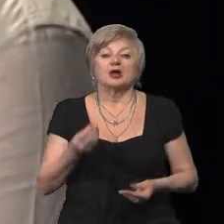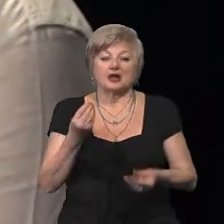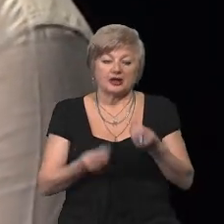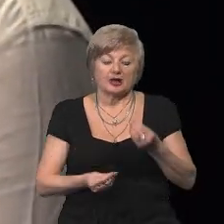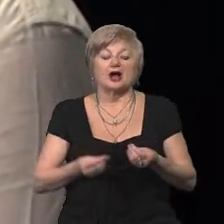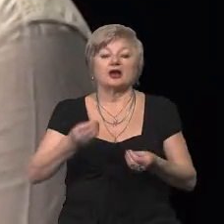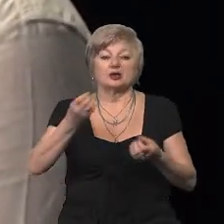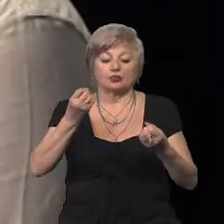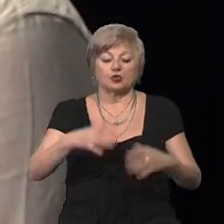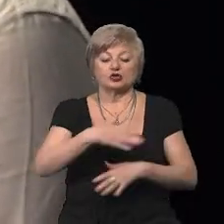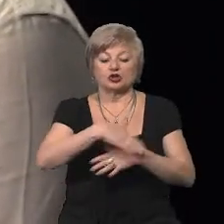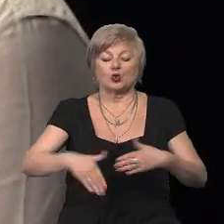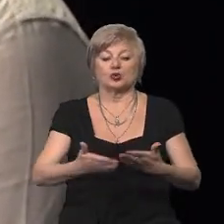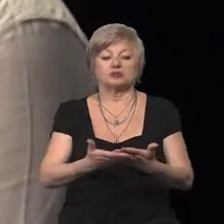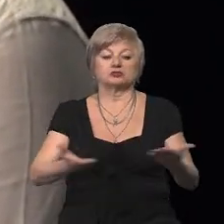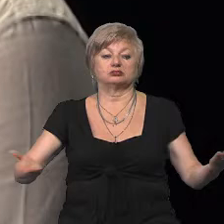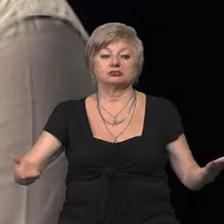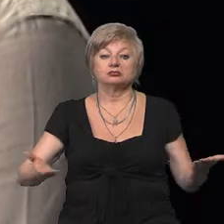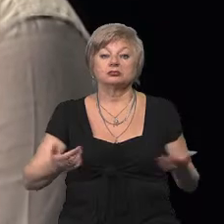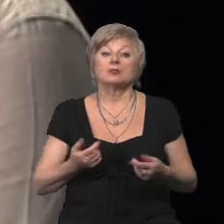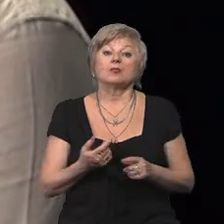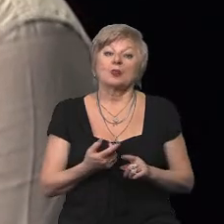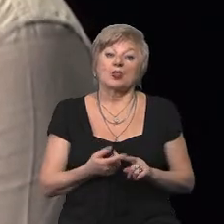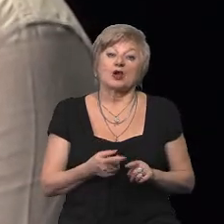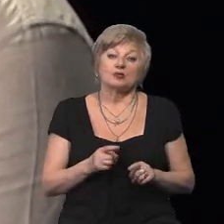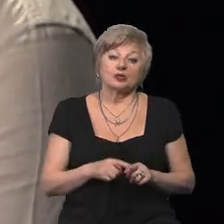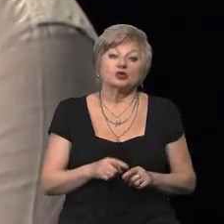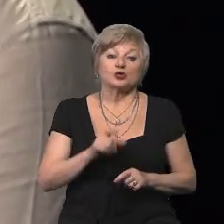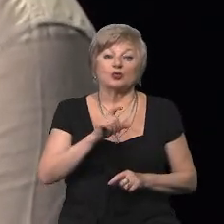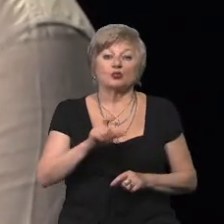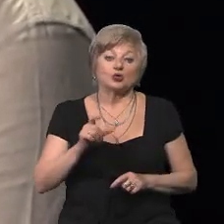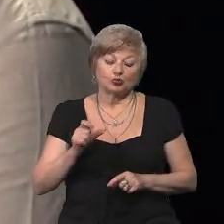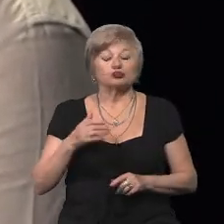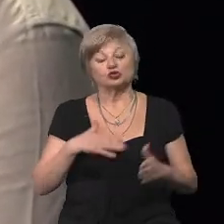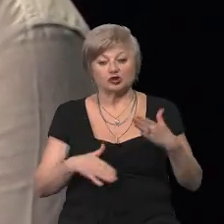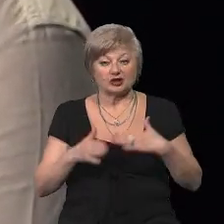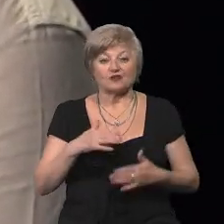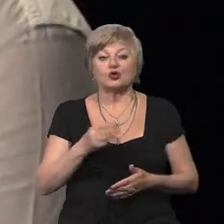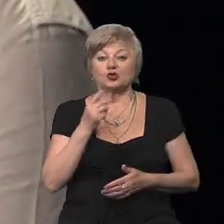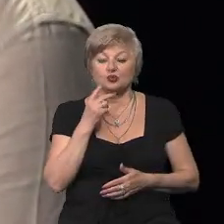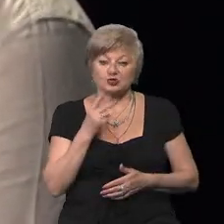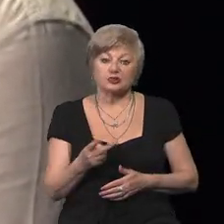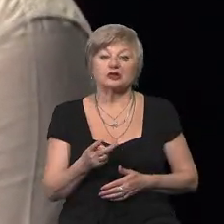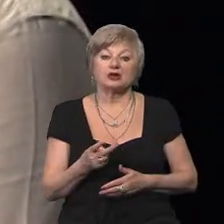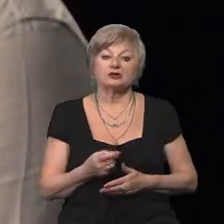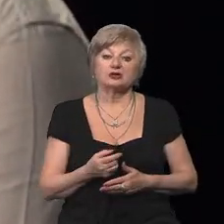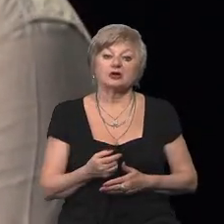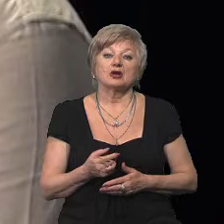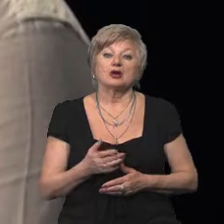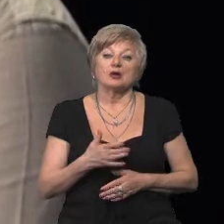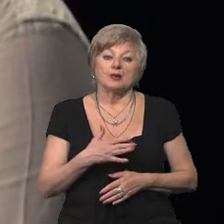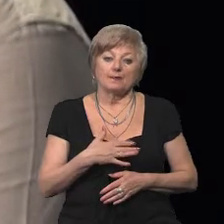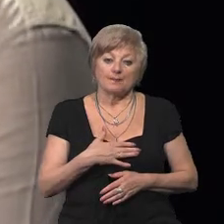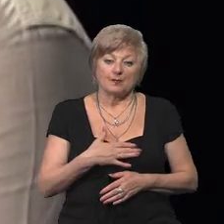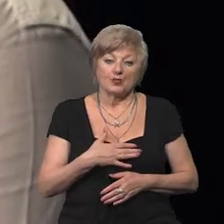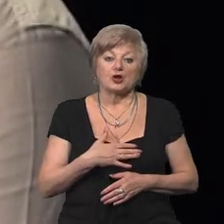открытым небом. Ну, по отзывам вроде зритель доволен, говорили нам комплименты. Мы